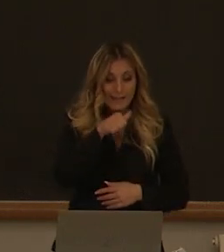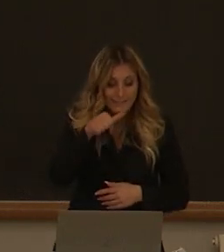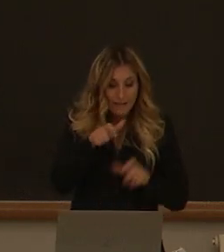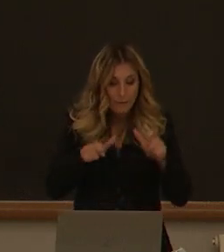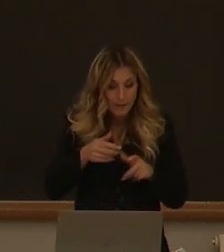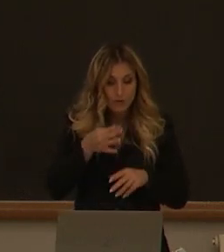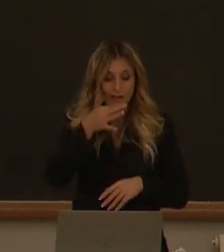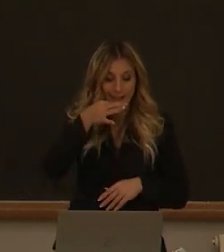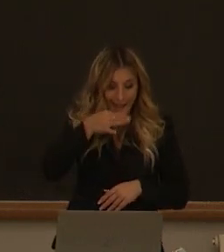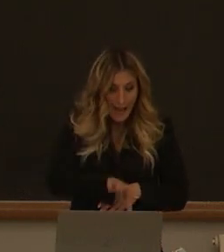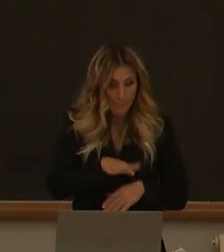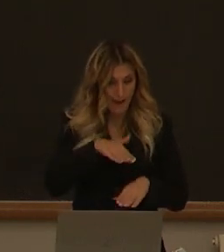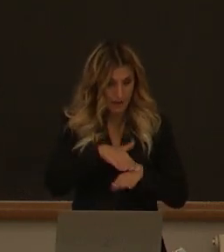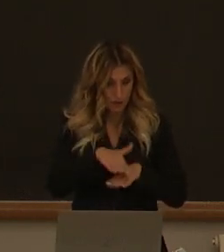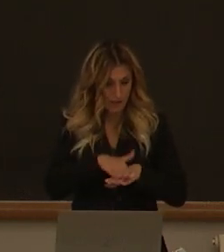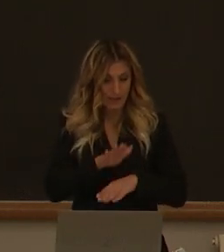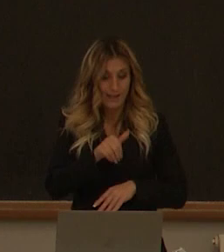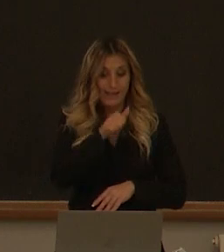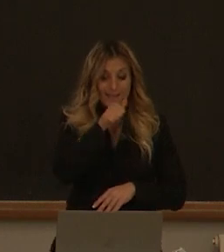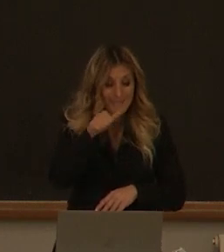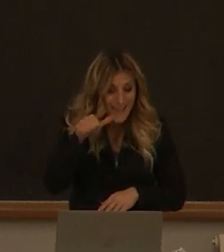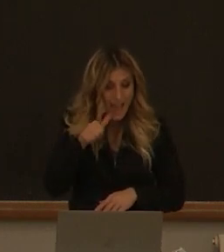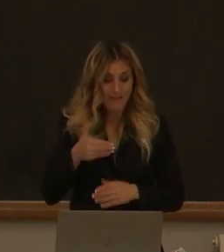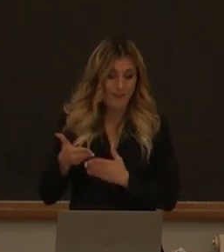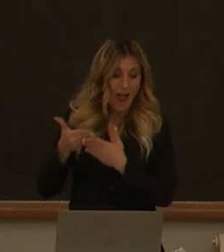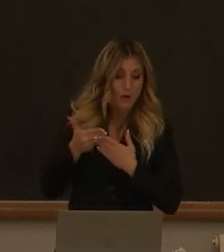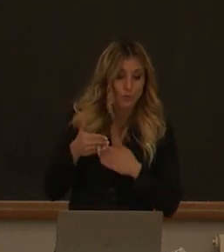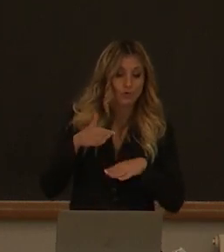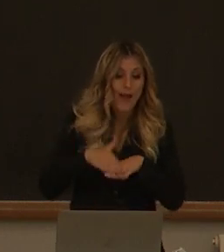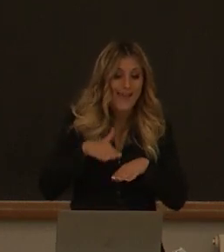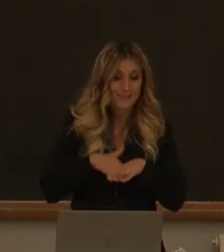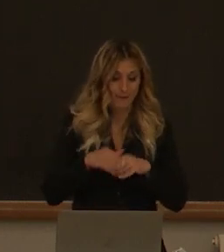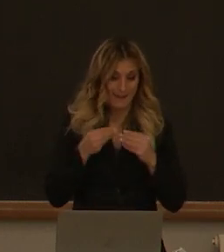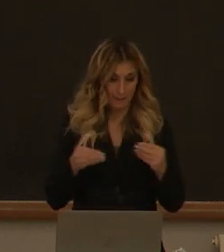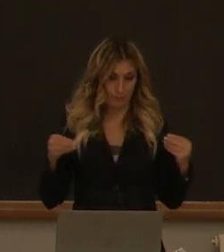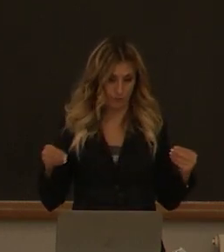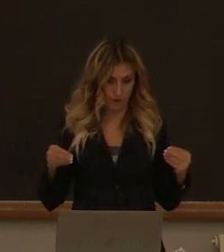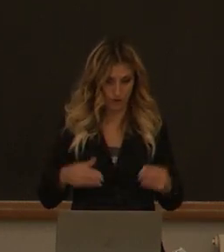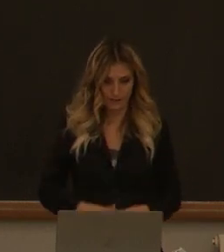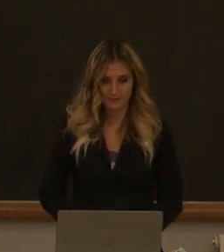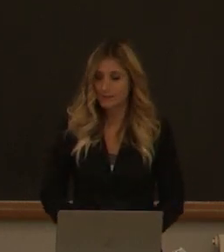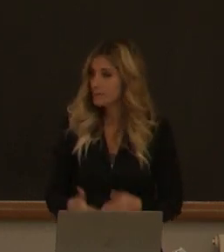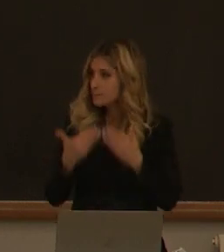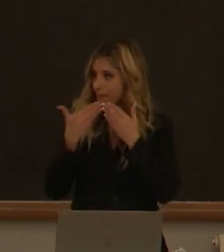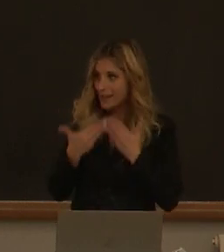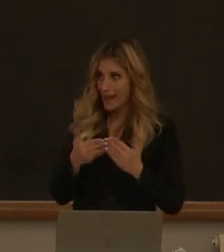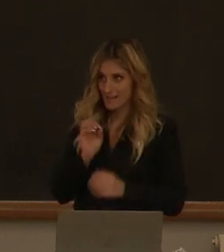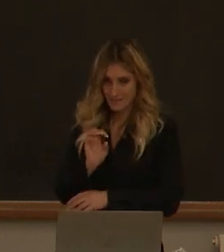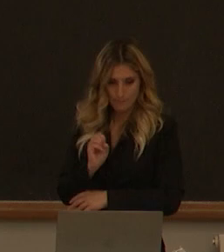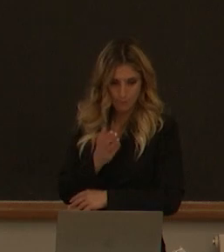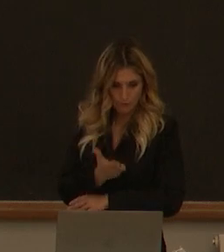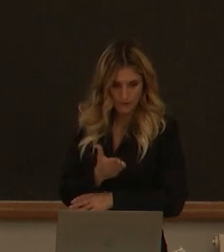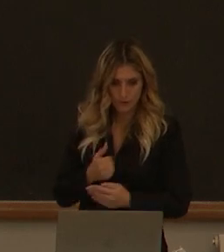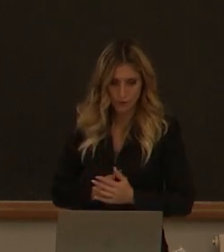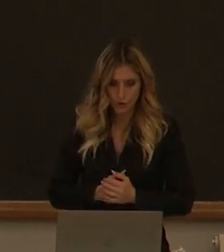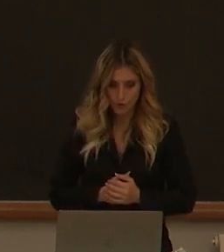importanti che devono essere affrontate con l'aiuto di esperti professionisti. Grazie presidente Ainese, con precisione